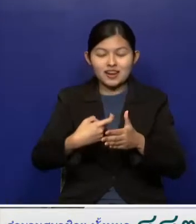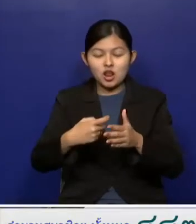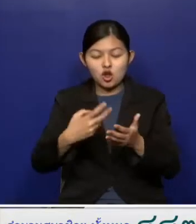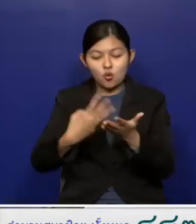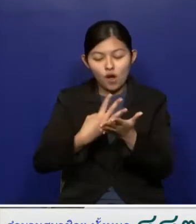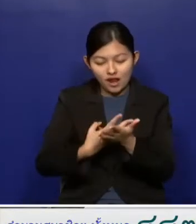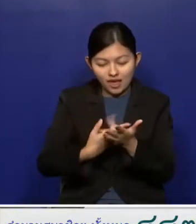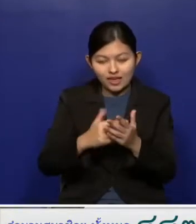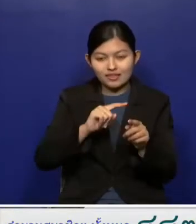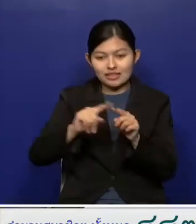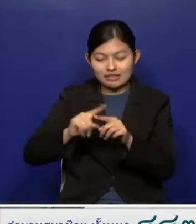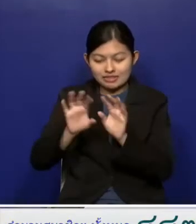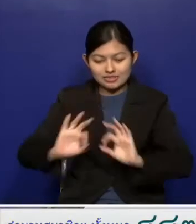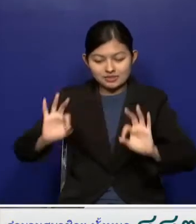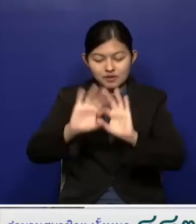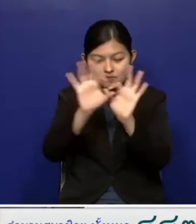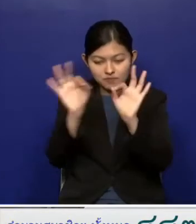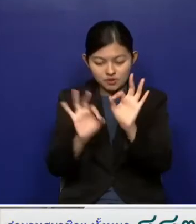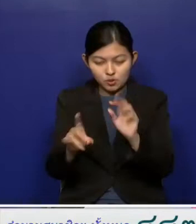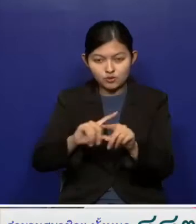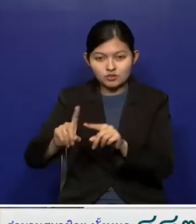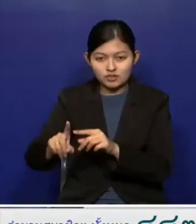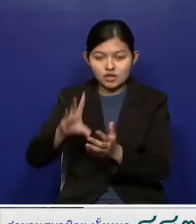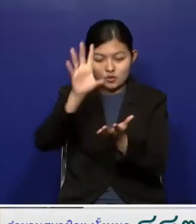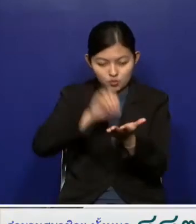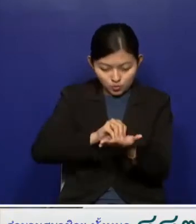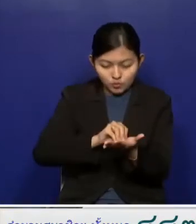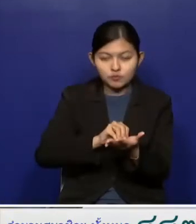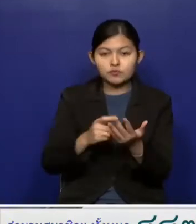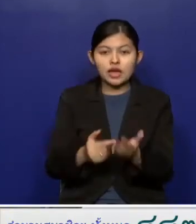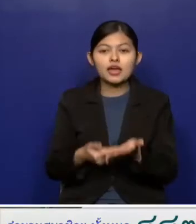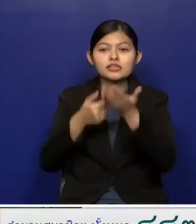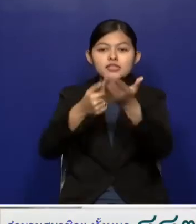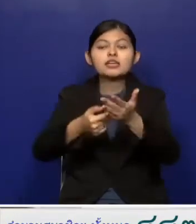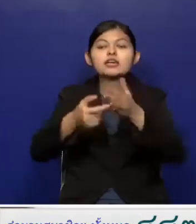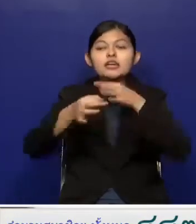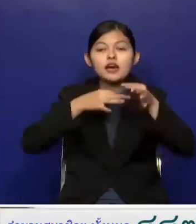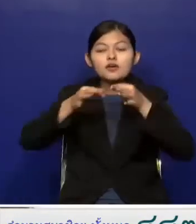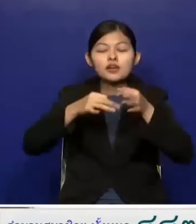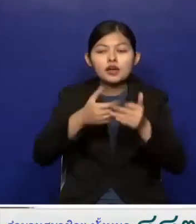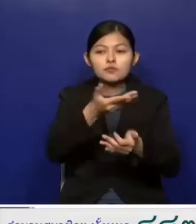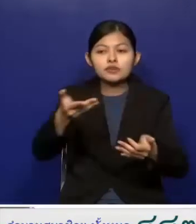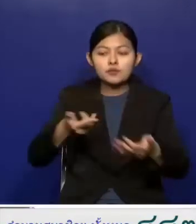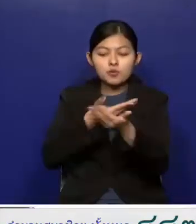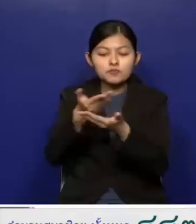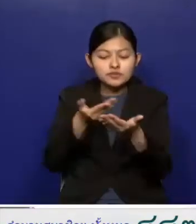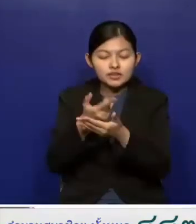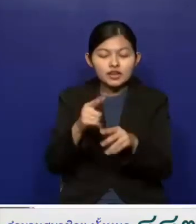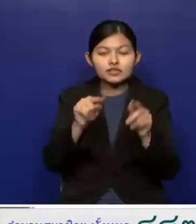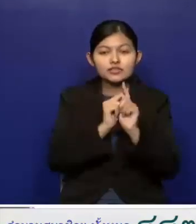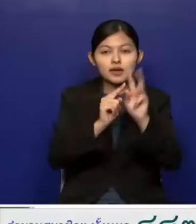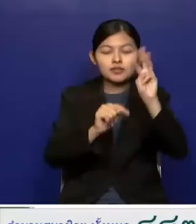าระสำคัญของพระราชบัญญัติมาเพื่อได้โปรดพิจารณาดำเนินการตามมาตรา77วรรค